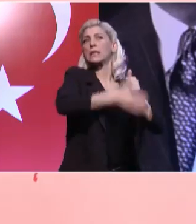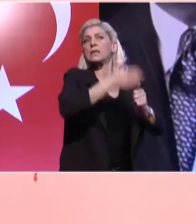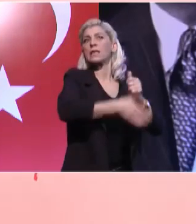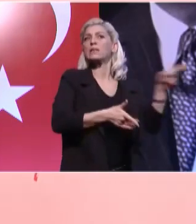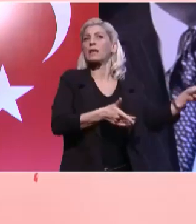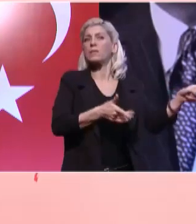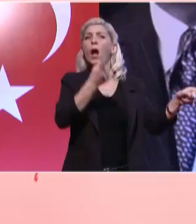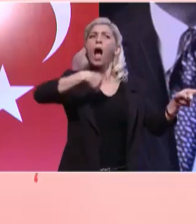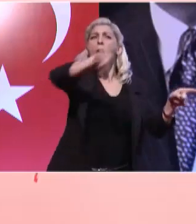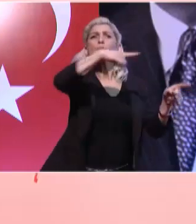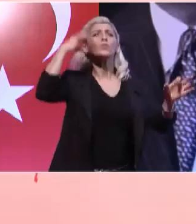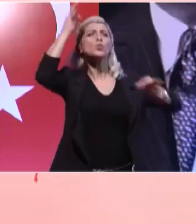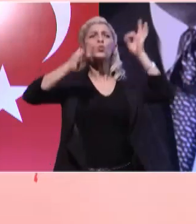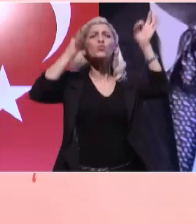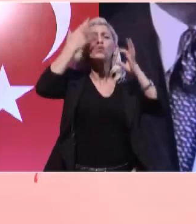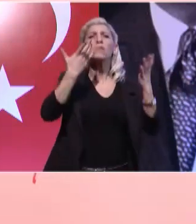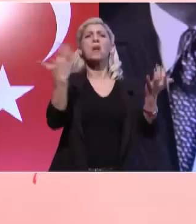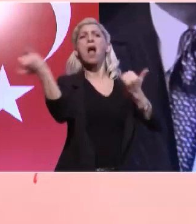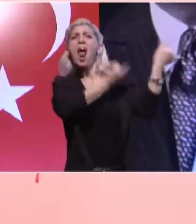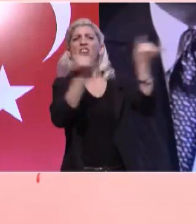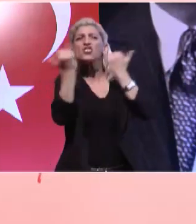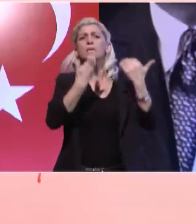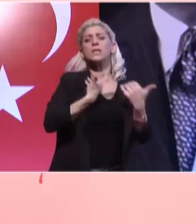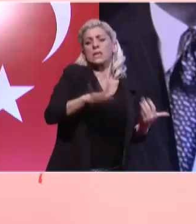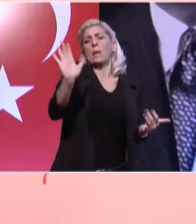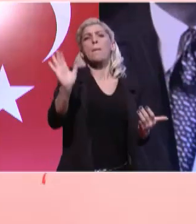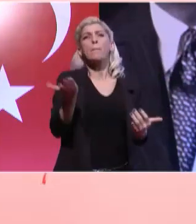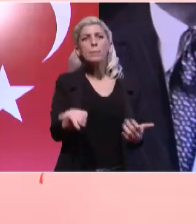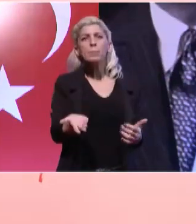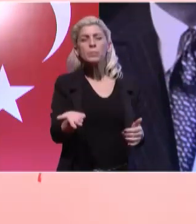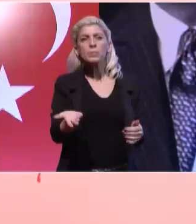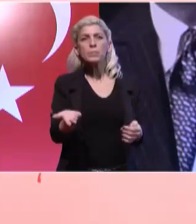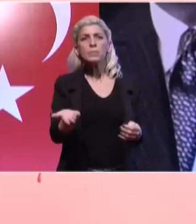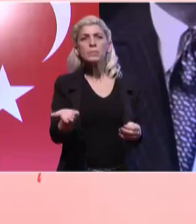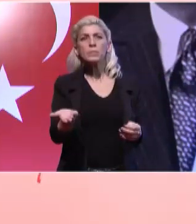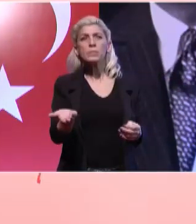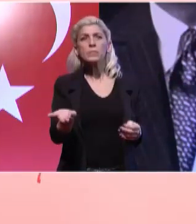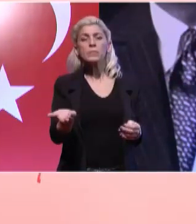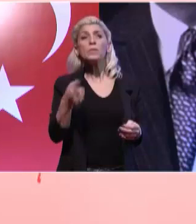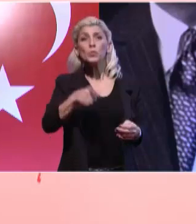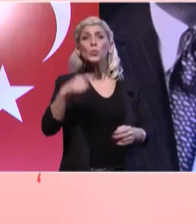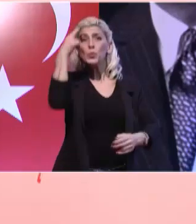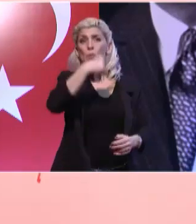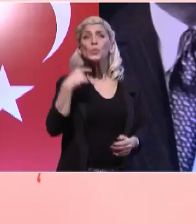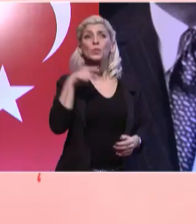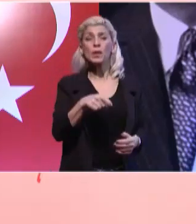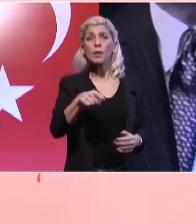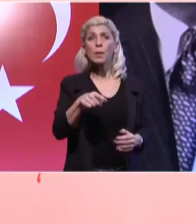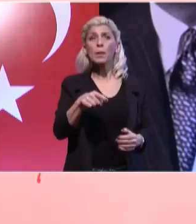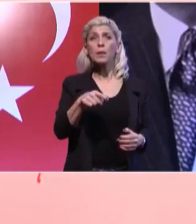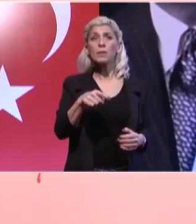her türlü düşünceden yana, eleştiriden muaf olmak istiyorlar. O nedenle buradan